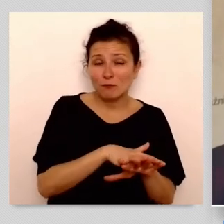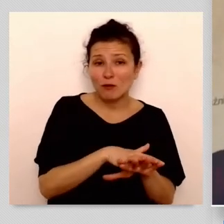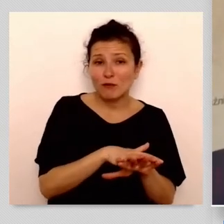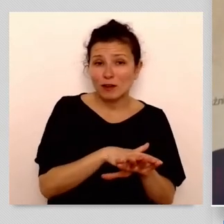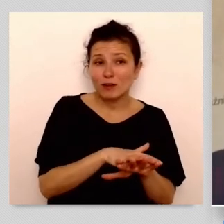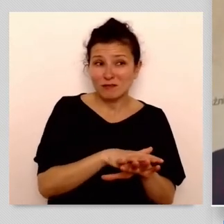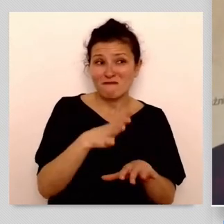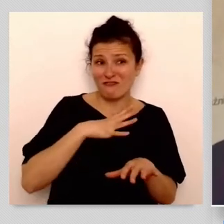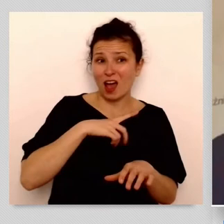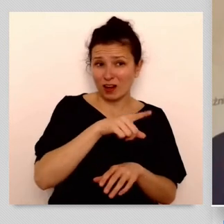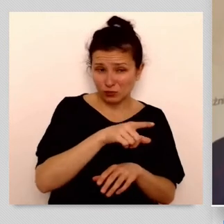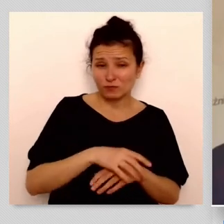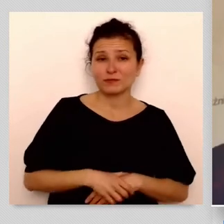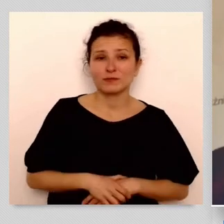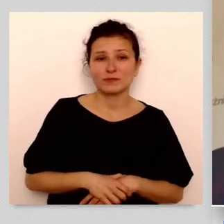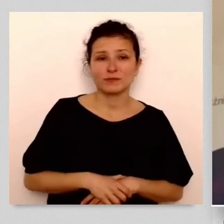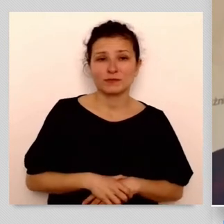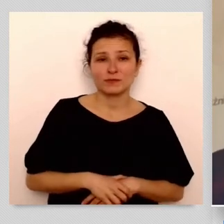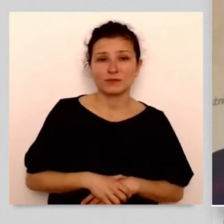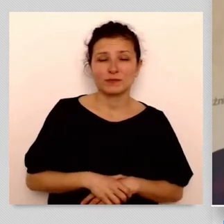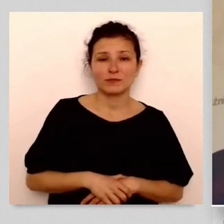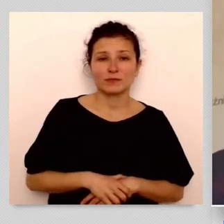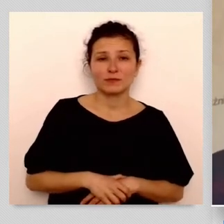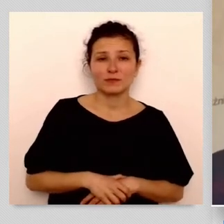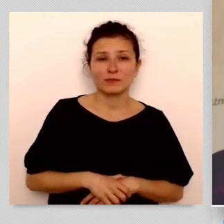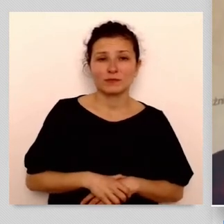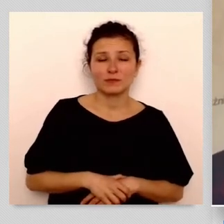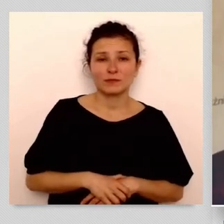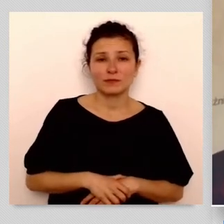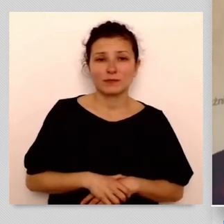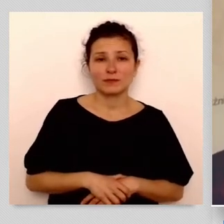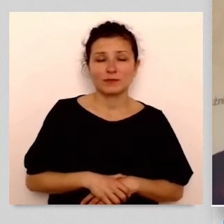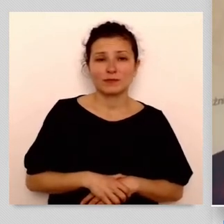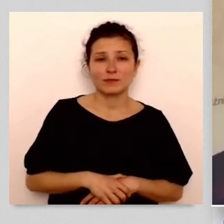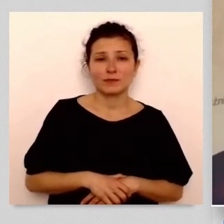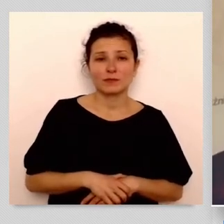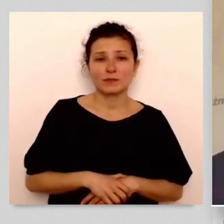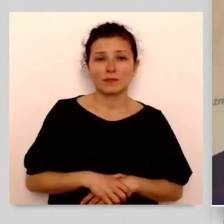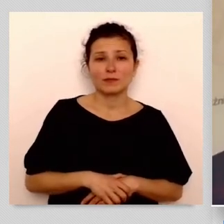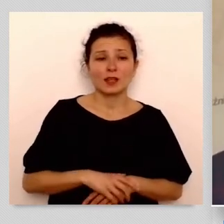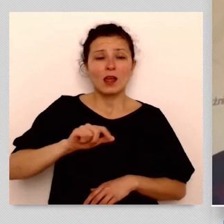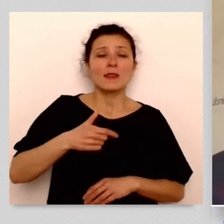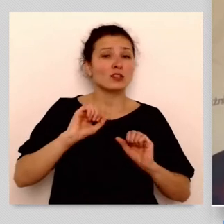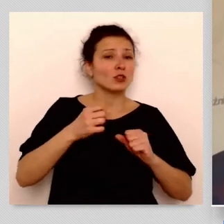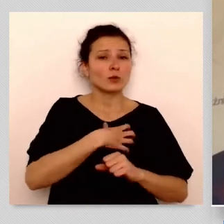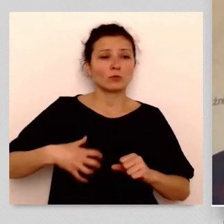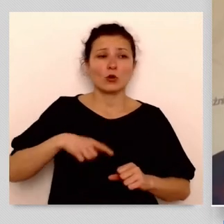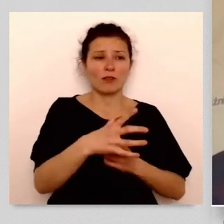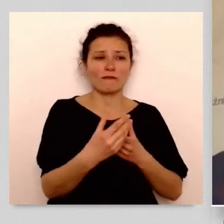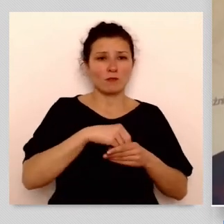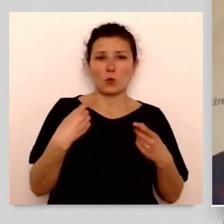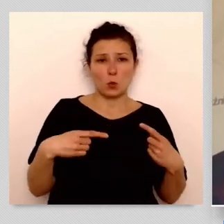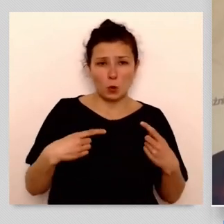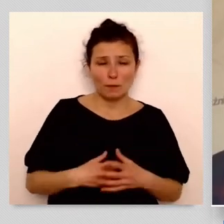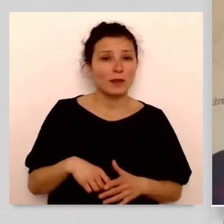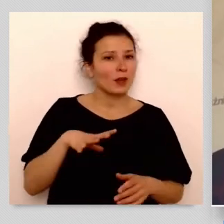swoją wartość, a one nie są liczone, częstokroć nie były liczone w rachunku naszej działalności gospodarczej. To był